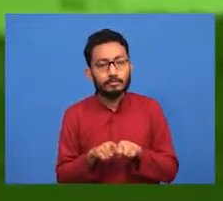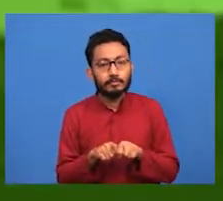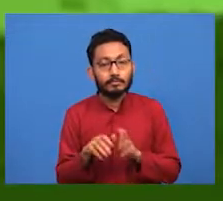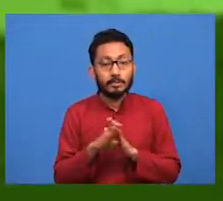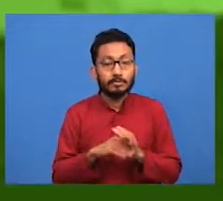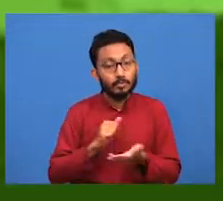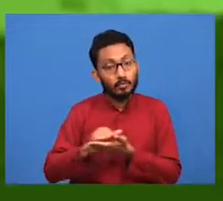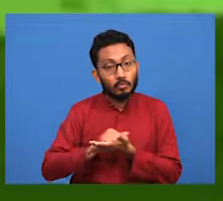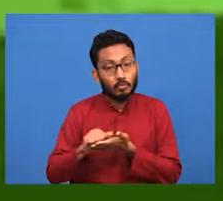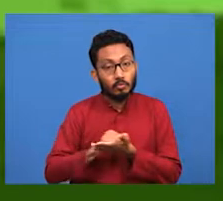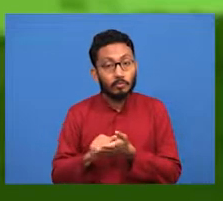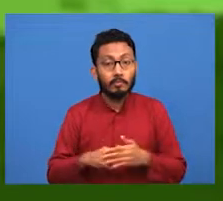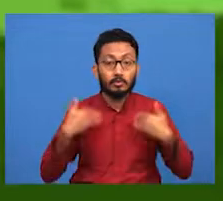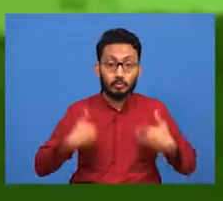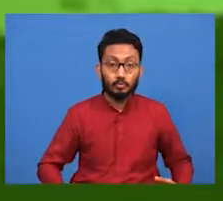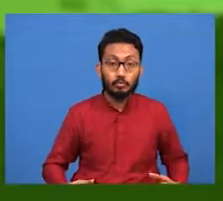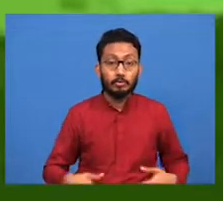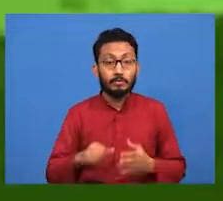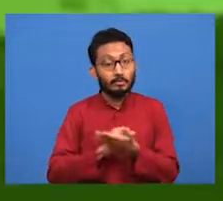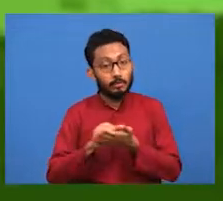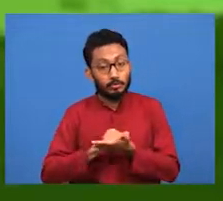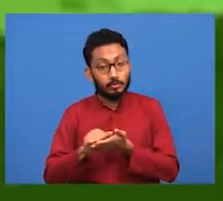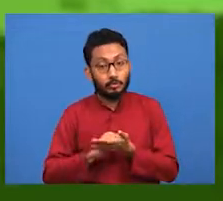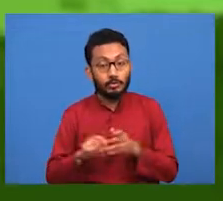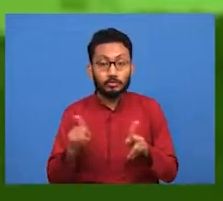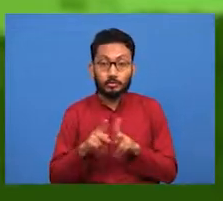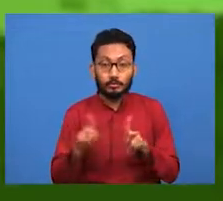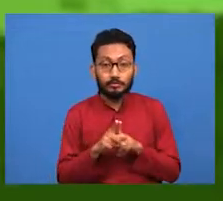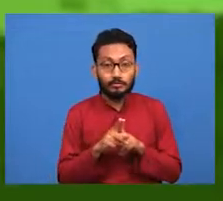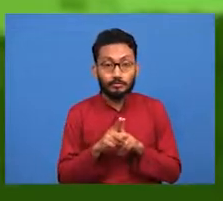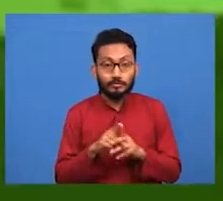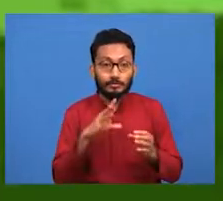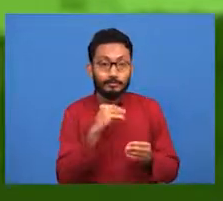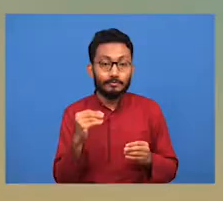baju, mencuci kasut dan mencuci pinggan.